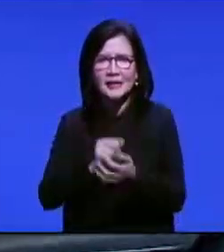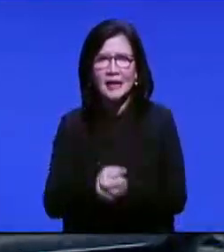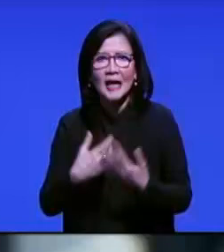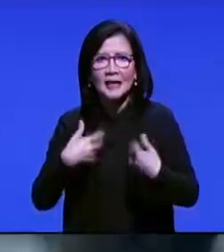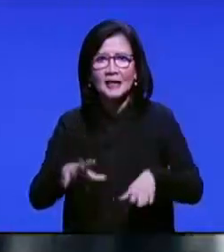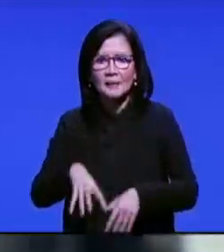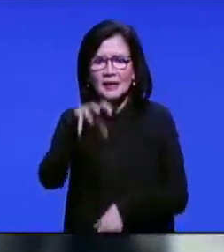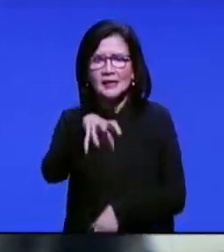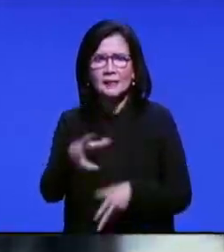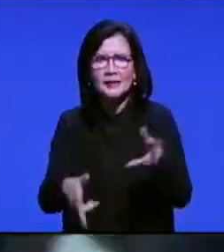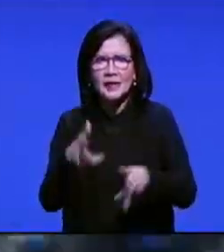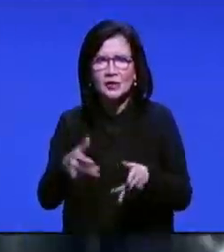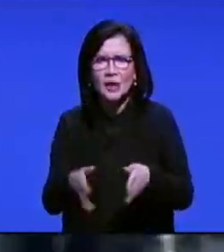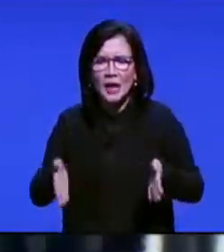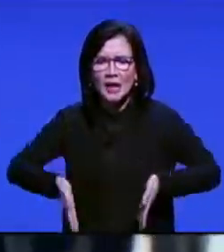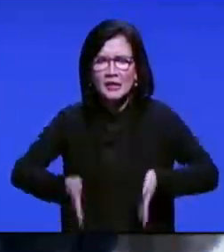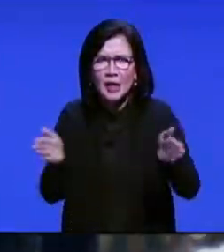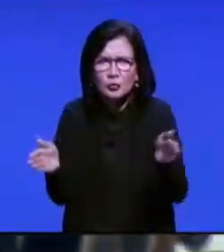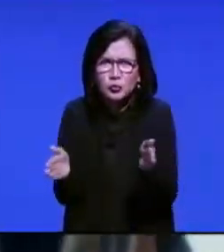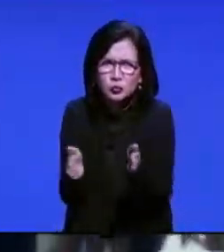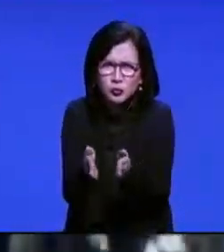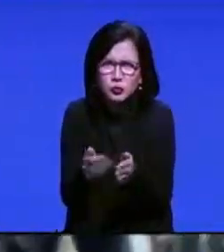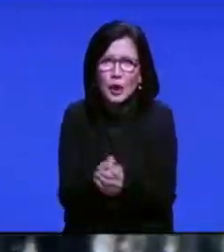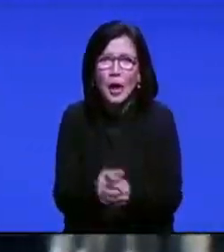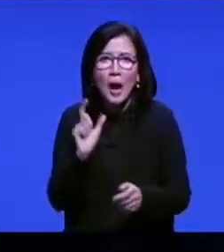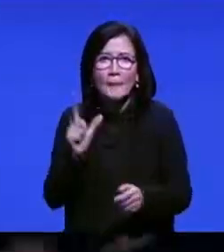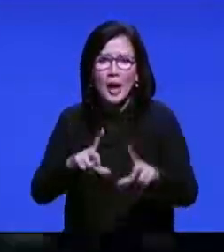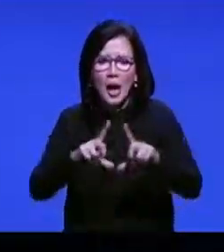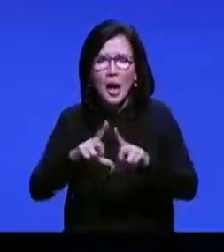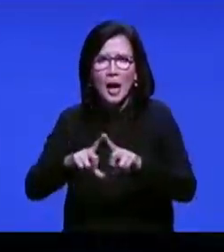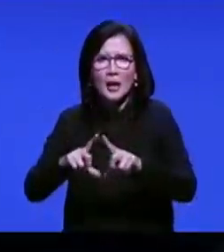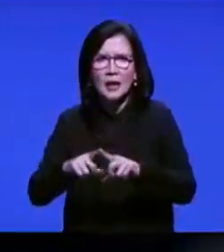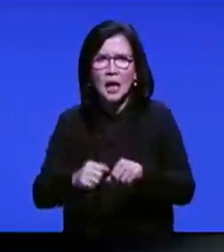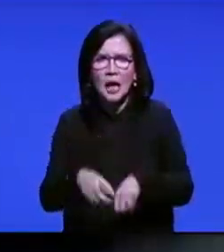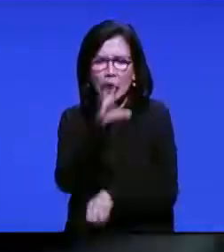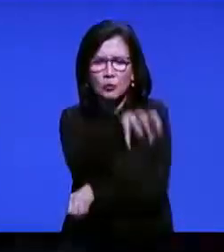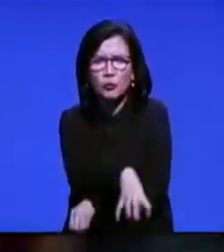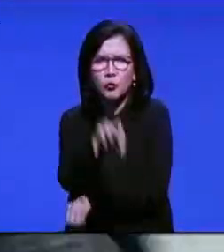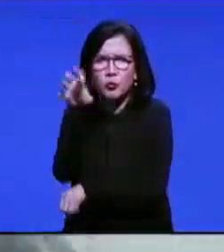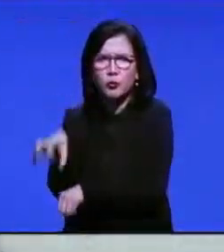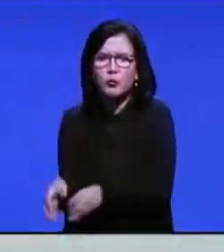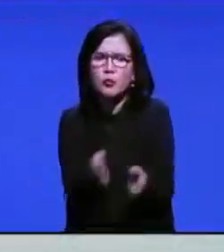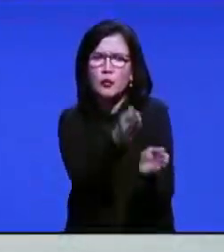stasiun. Jalan yang menyempit semakin rumit dengan banyaknya alat berat yang terparkir di sisi kanan jalan.